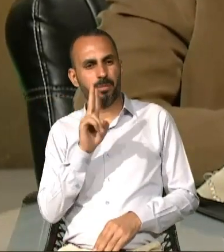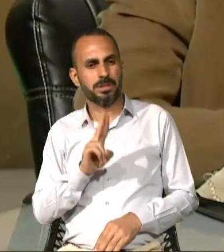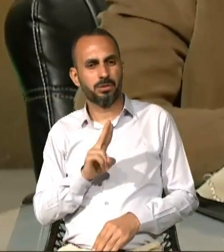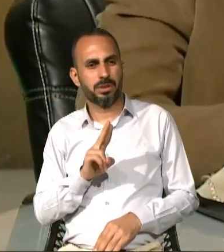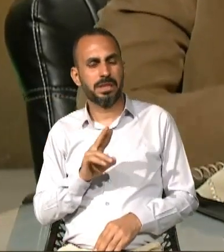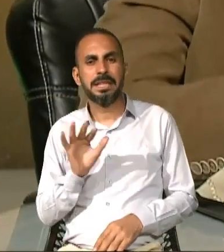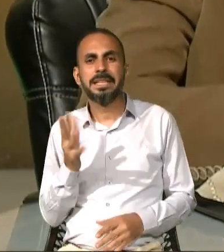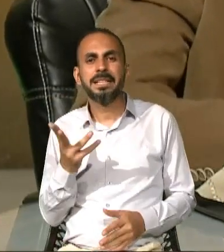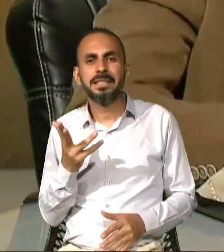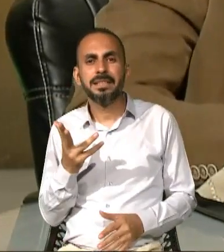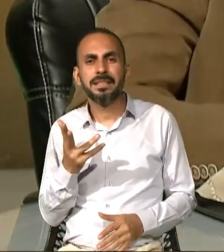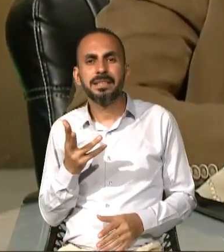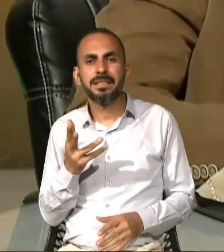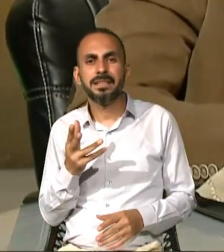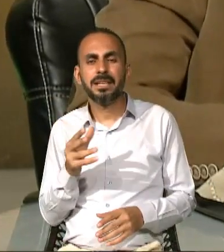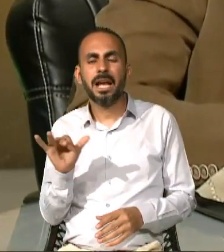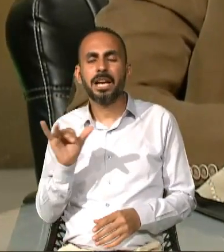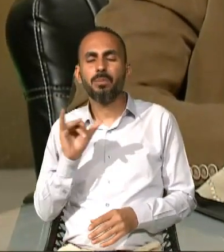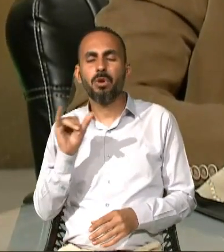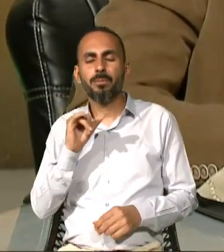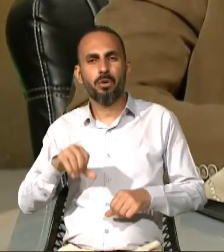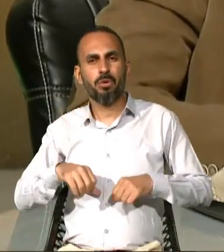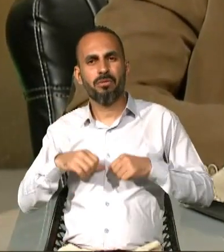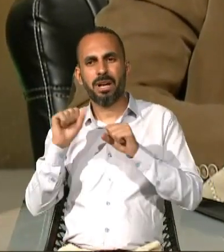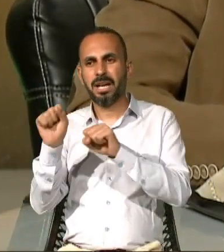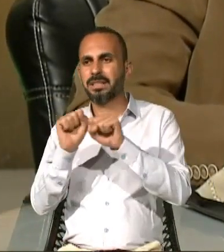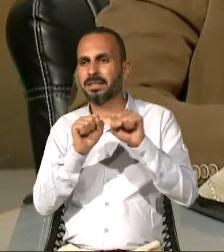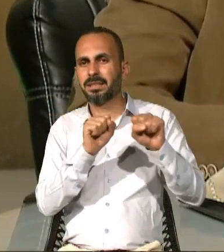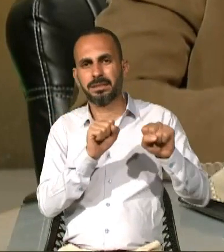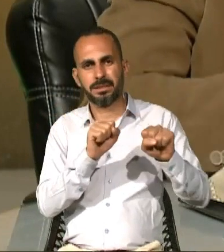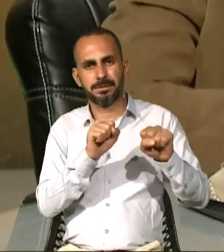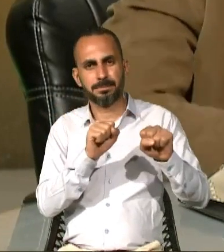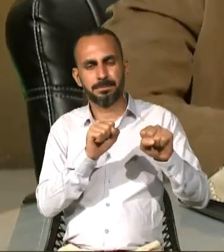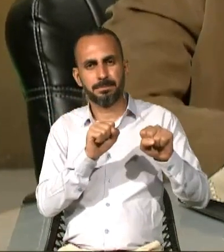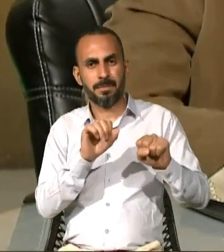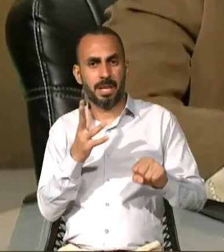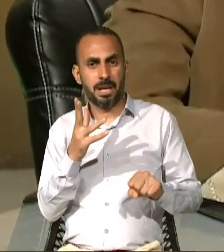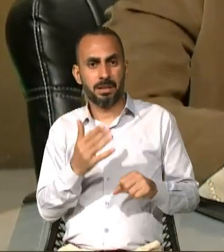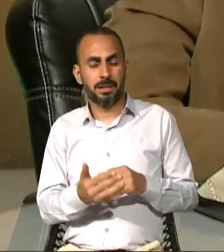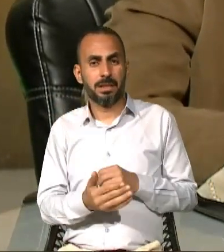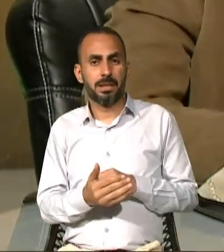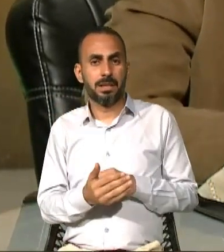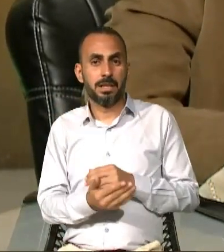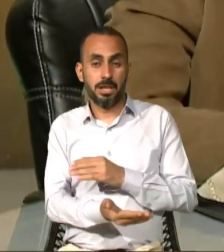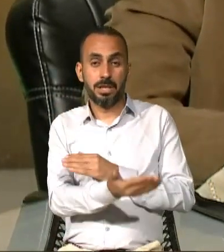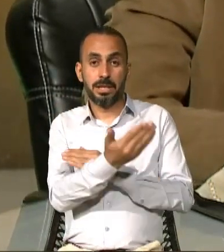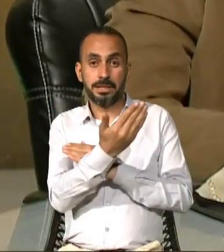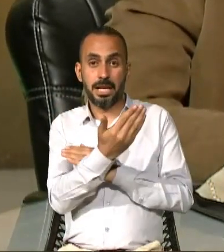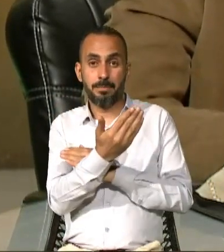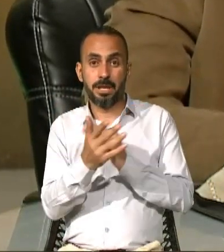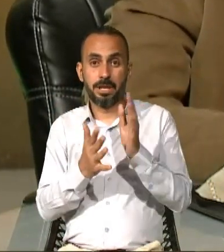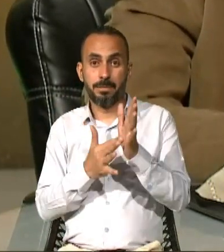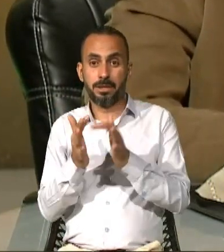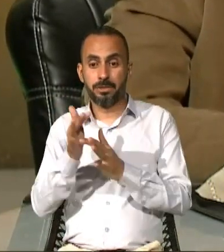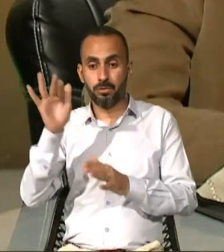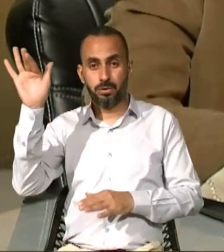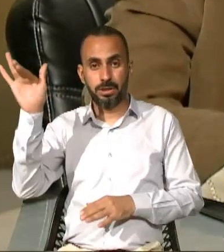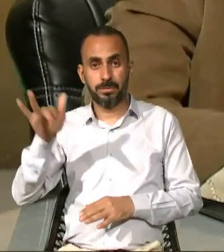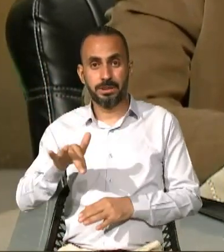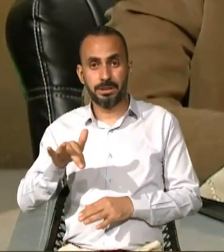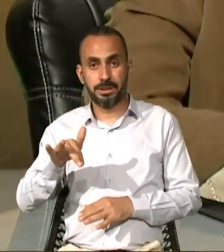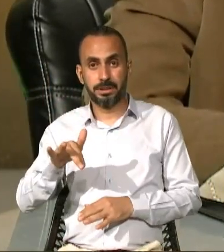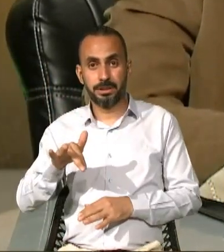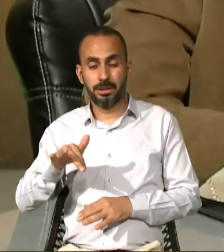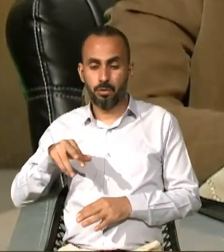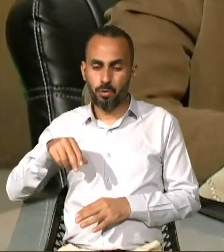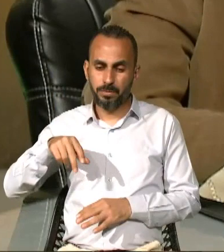تلمذي عمواس كان الموضوع اللي شغلهم هو موضوع القيامة، عشان كده جه الرب يسوع وسافر معاهم